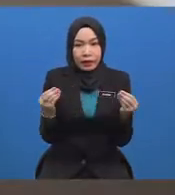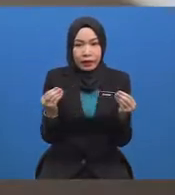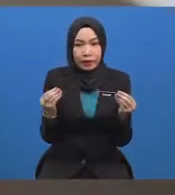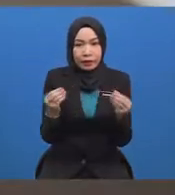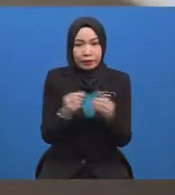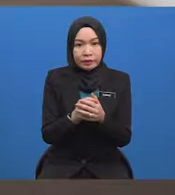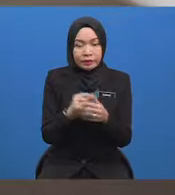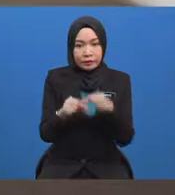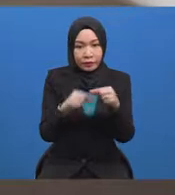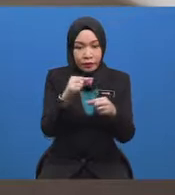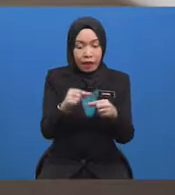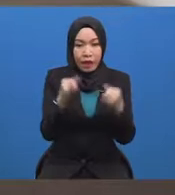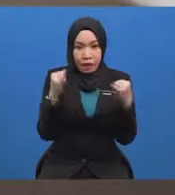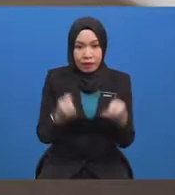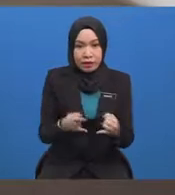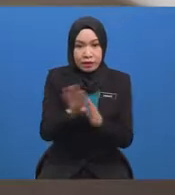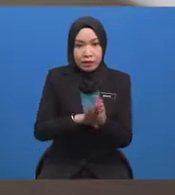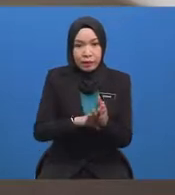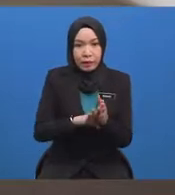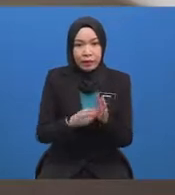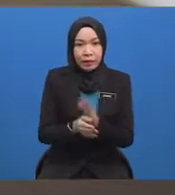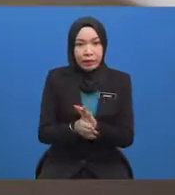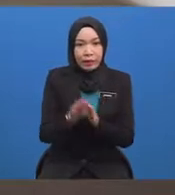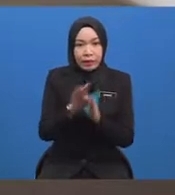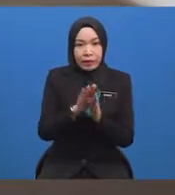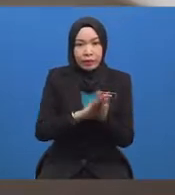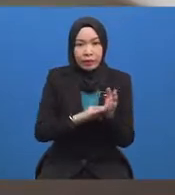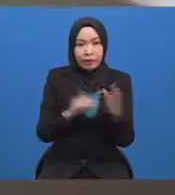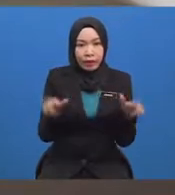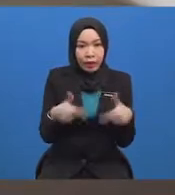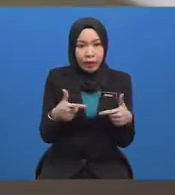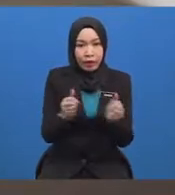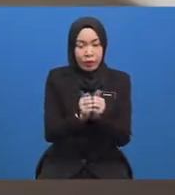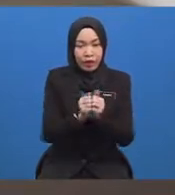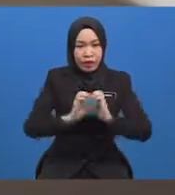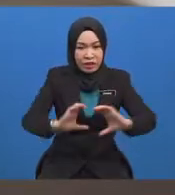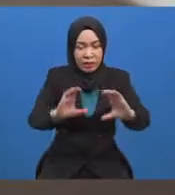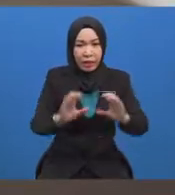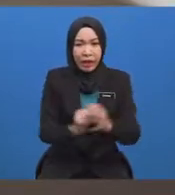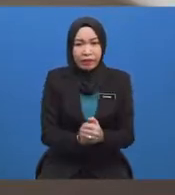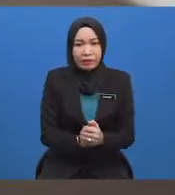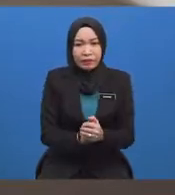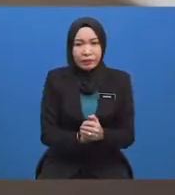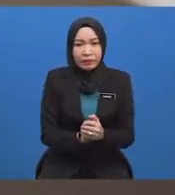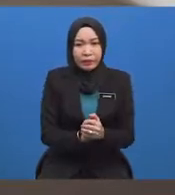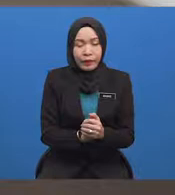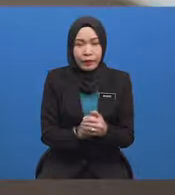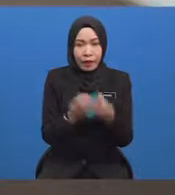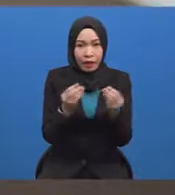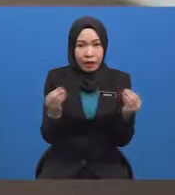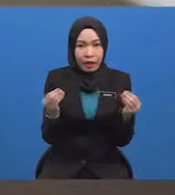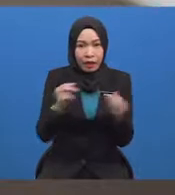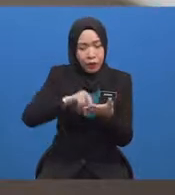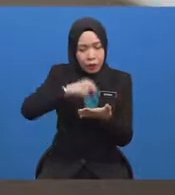gerakan ini juga berlaku secara tiba-tiba tanpa sebarang amaran tanah runtuh dan